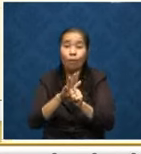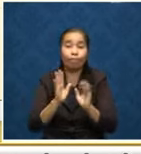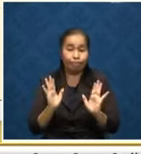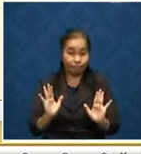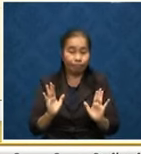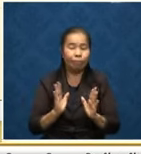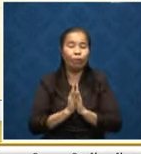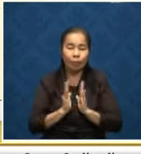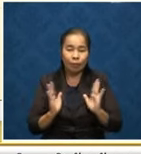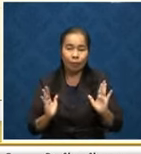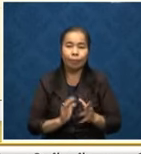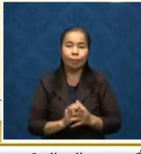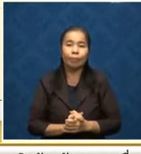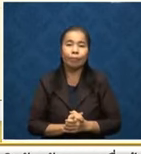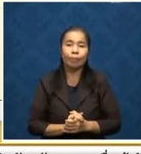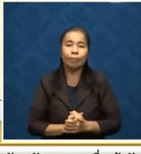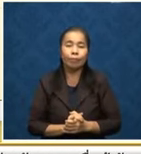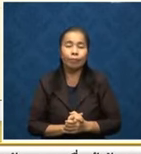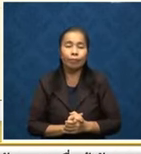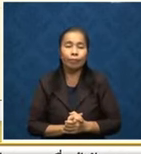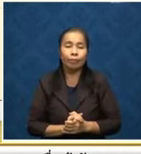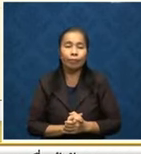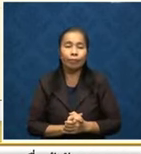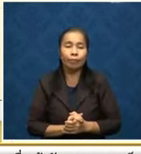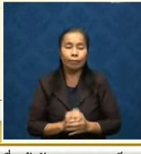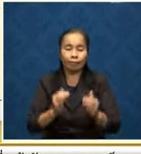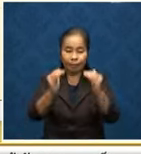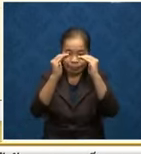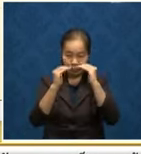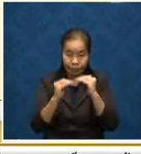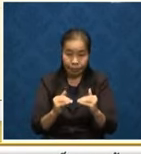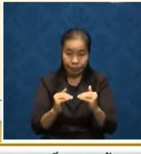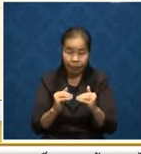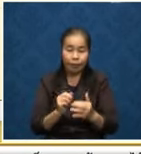ต่อไปก็คือก็จะเป็นการ